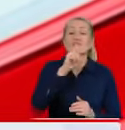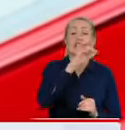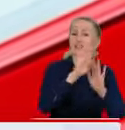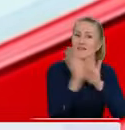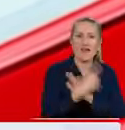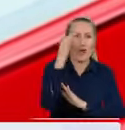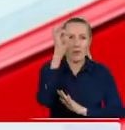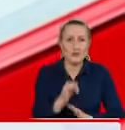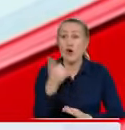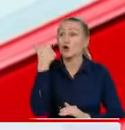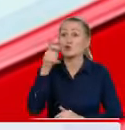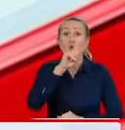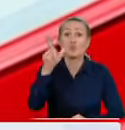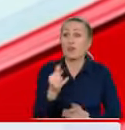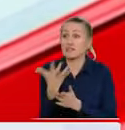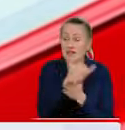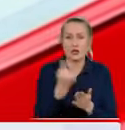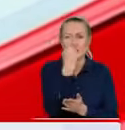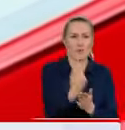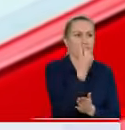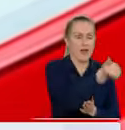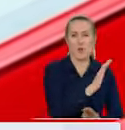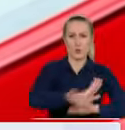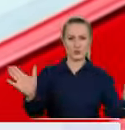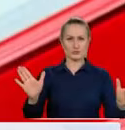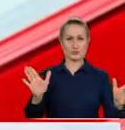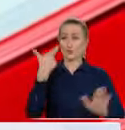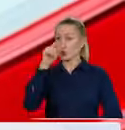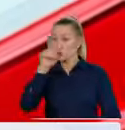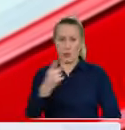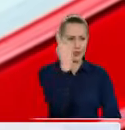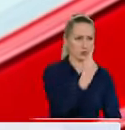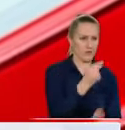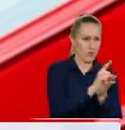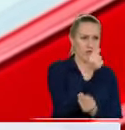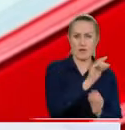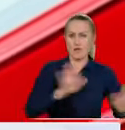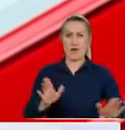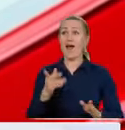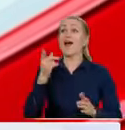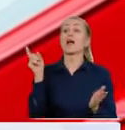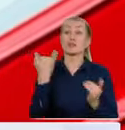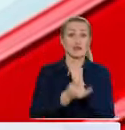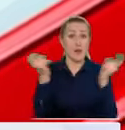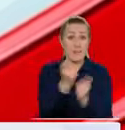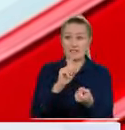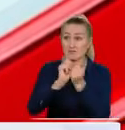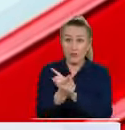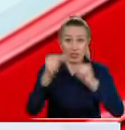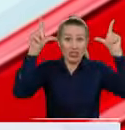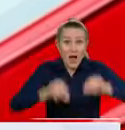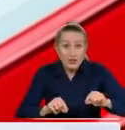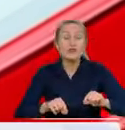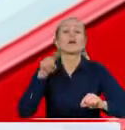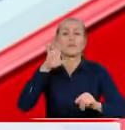100 zł zarobiłeś, złotówkę państwu oddałeś, jesteś rozliczony. I tańsze państwo. Jeżeli będzie tańsze państwo, będą mniejsze